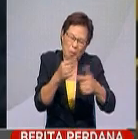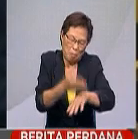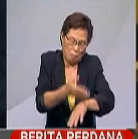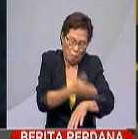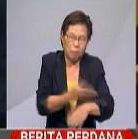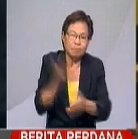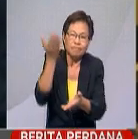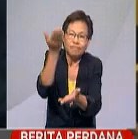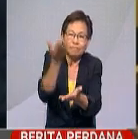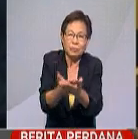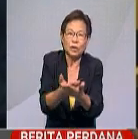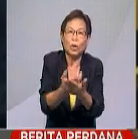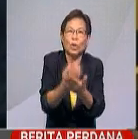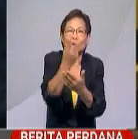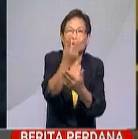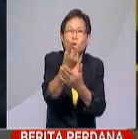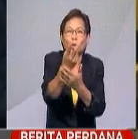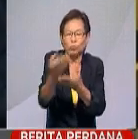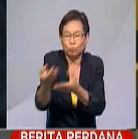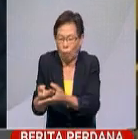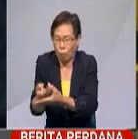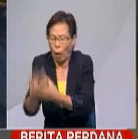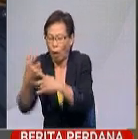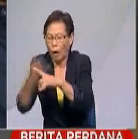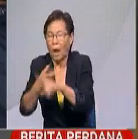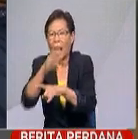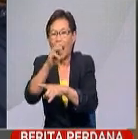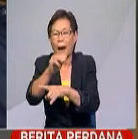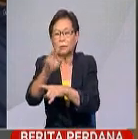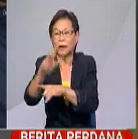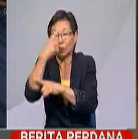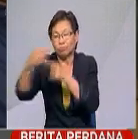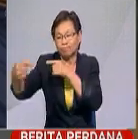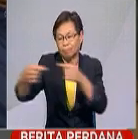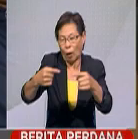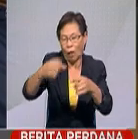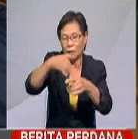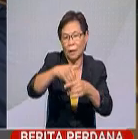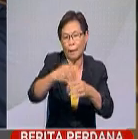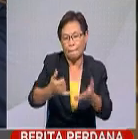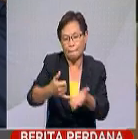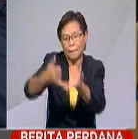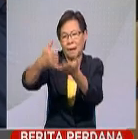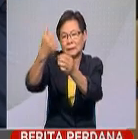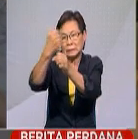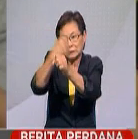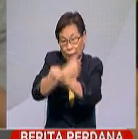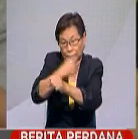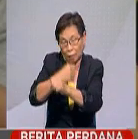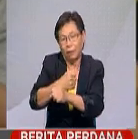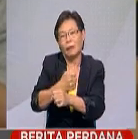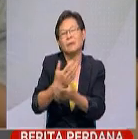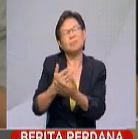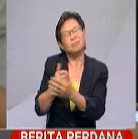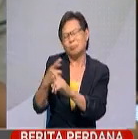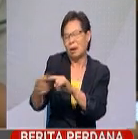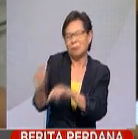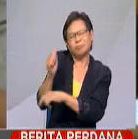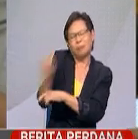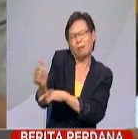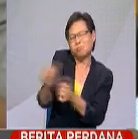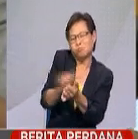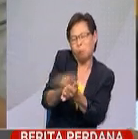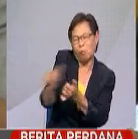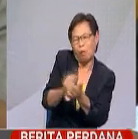dengan mencadangkan 2 atau 4 slot pasukan dari Liga M3 untuk bertanding dalam Piala Cabaran. Ia bagaimanapun tertakluk kepada